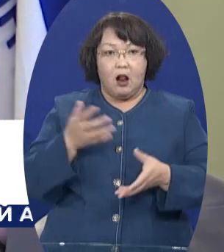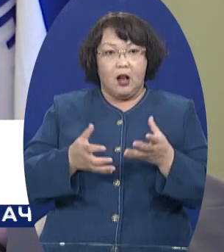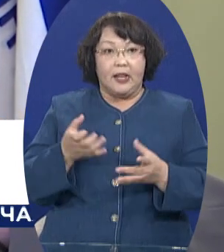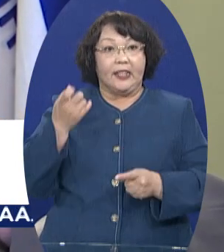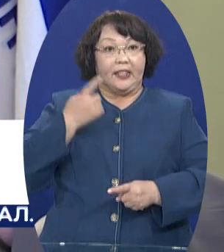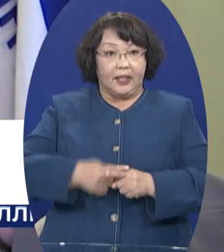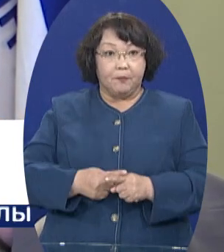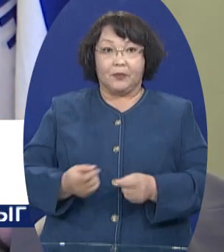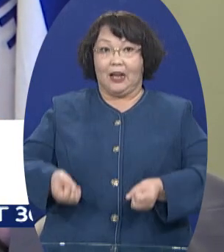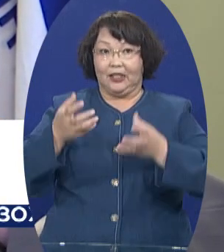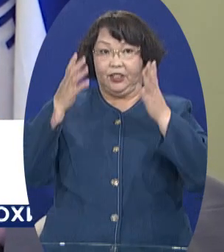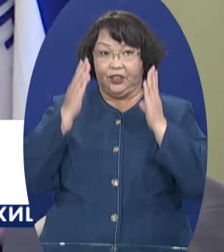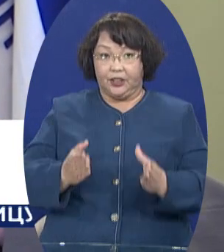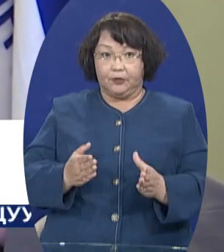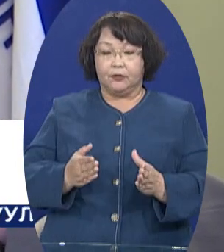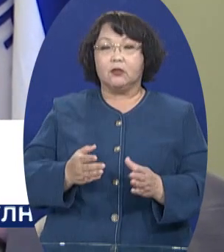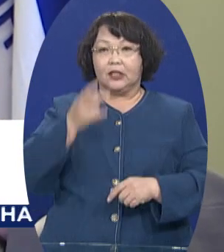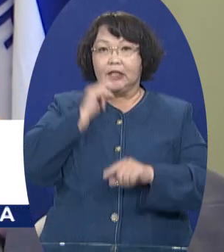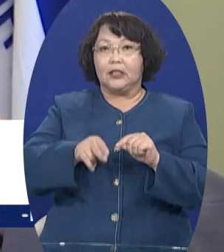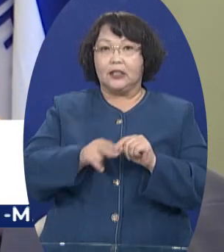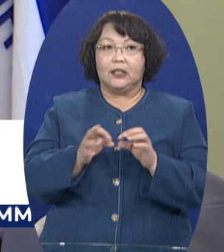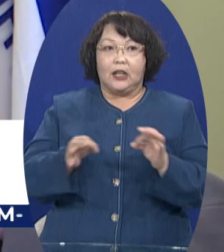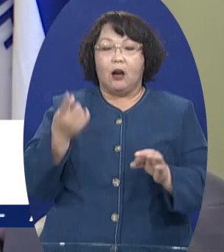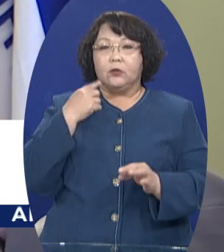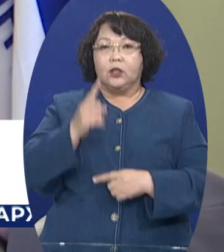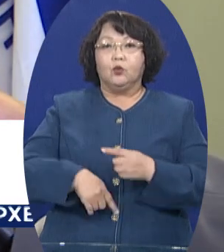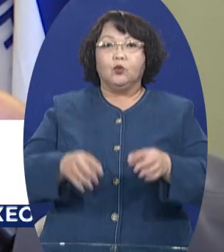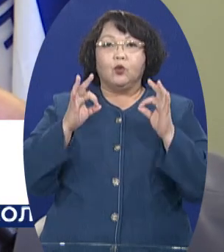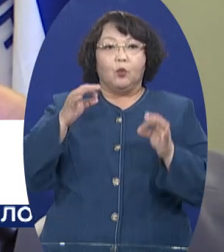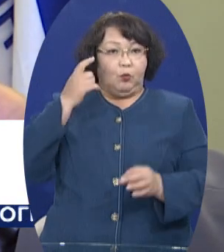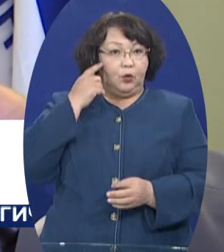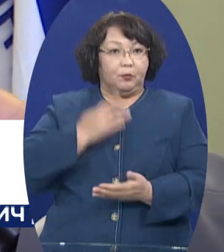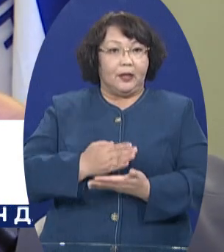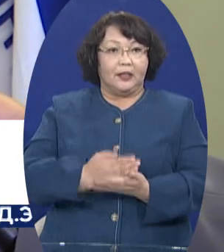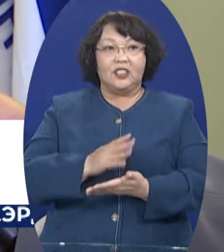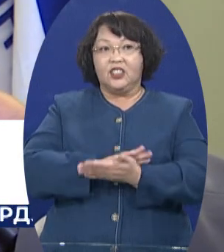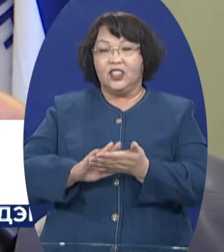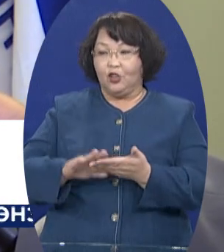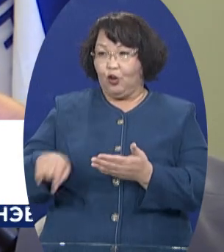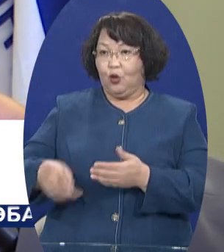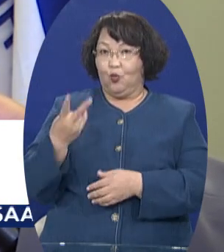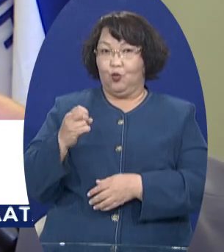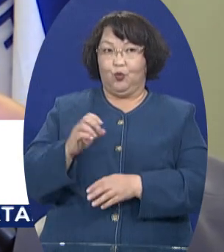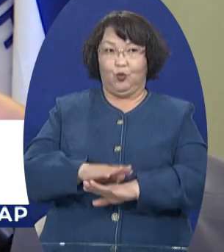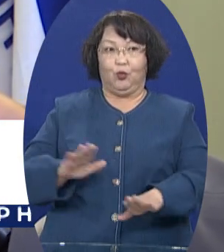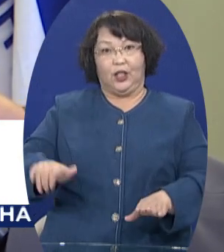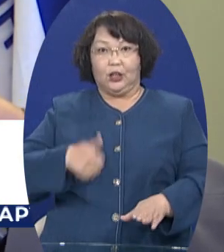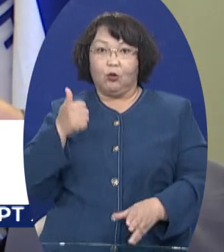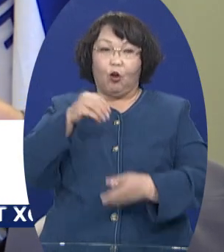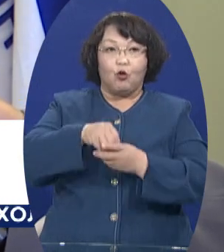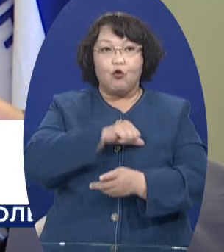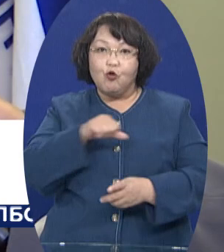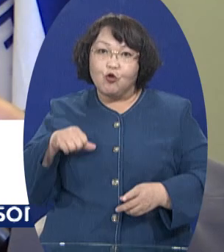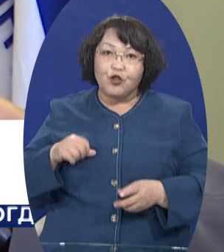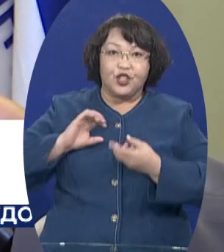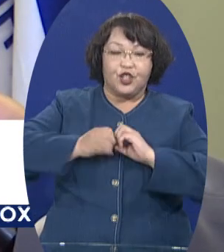энэ гаргаж байгаа шийдвэрүүд дээр хяналт тавиад явах нь илүү зөв зөвтэй юм аа гэж үзэж байгаа. Тэгэхээр шинэ цагийн хүүхдүүд бол өөрснөө орцох их сонирхолтой.